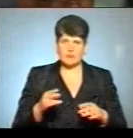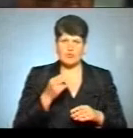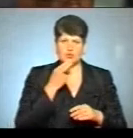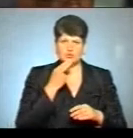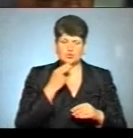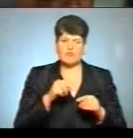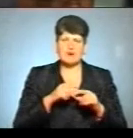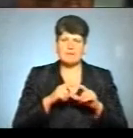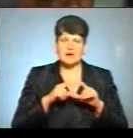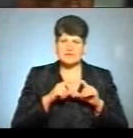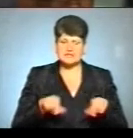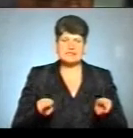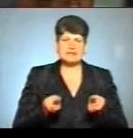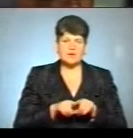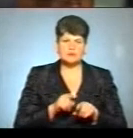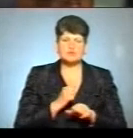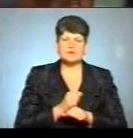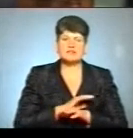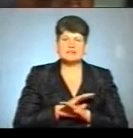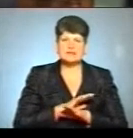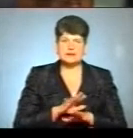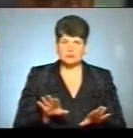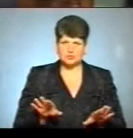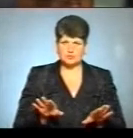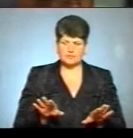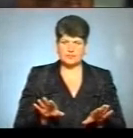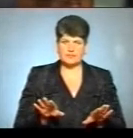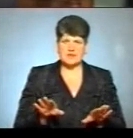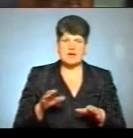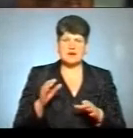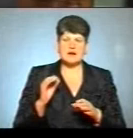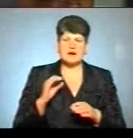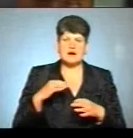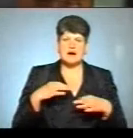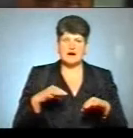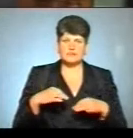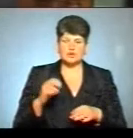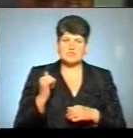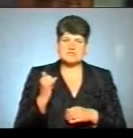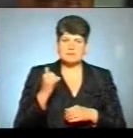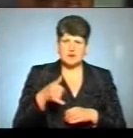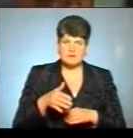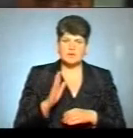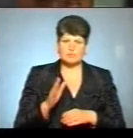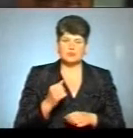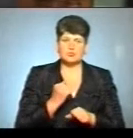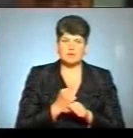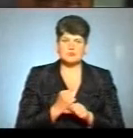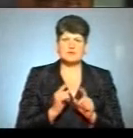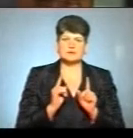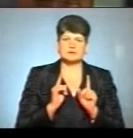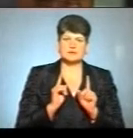продуктові магазини також не будуть працювати. Автозаправні станції будуть працювати